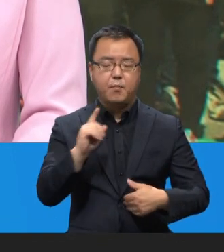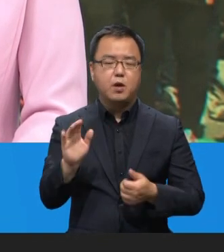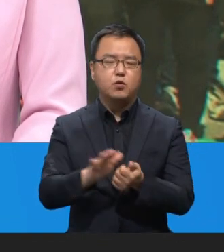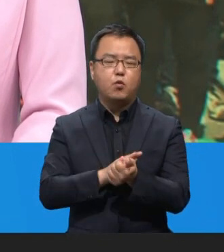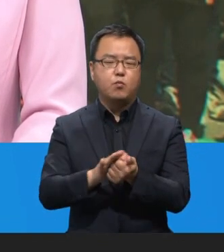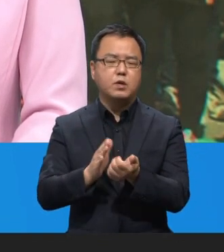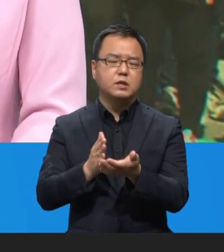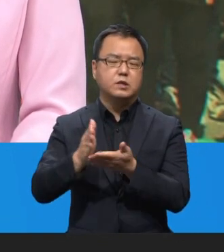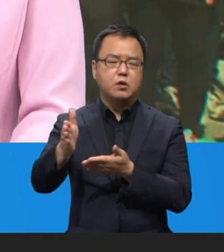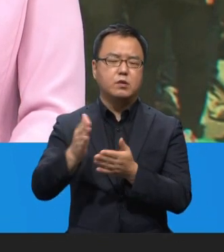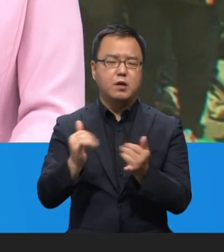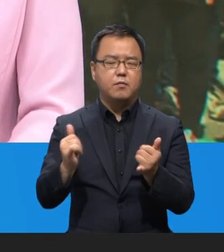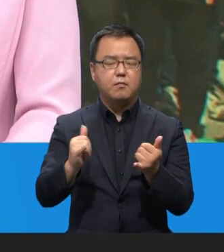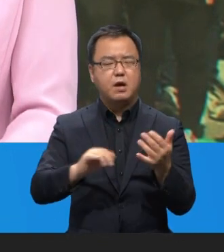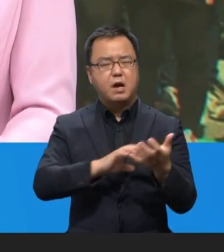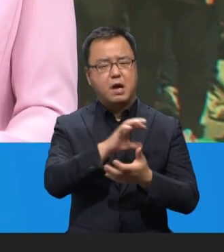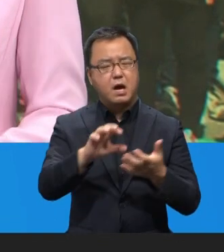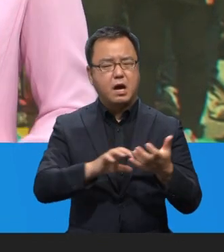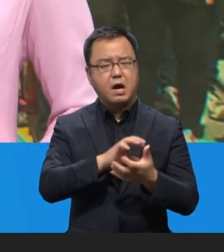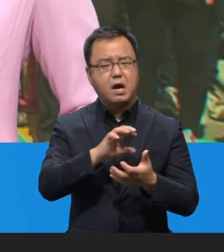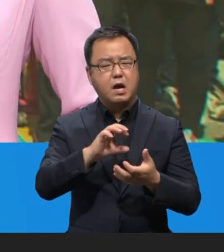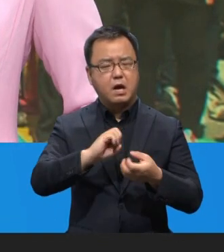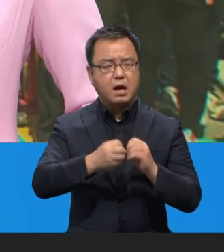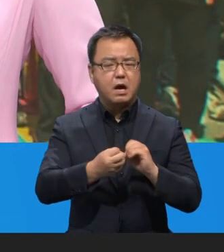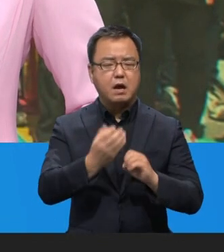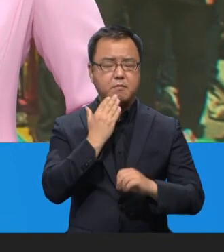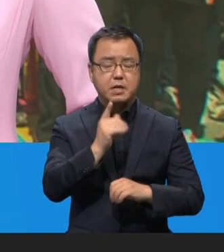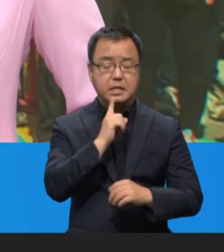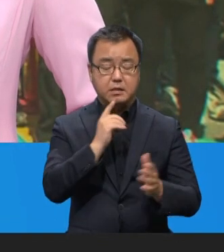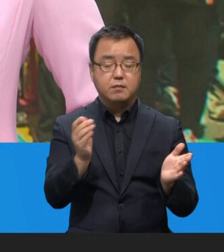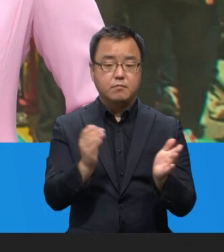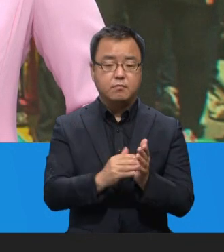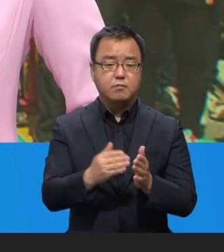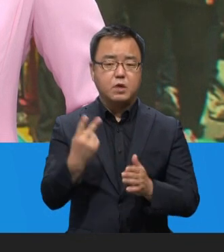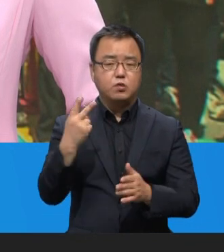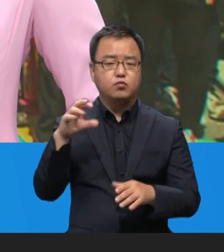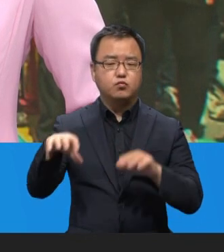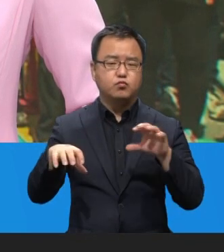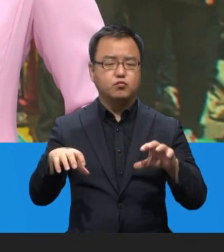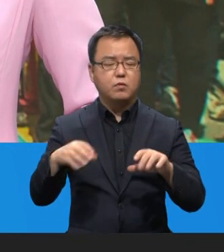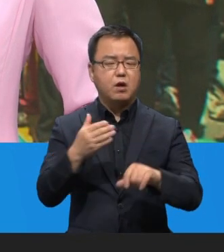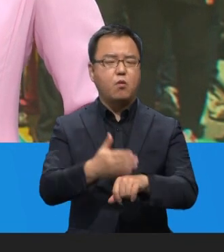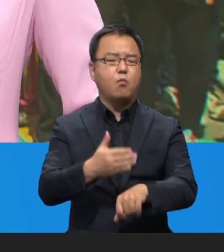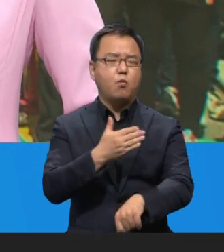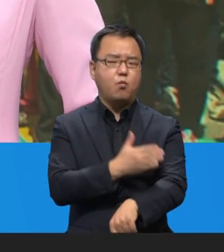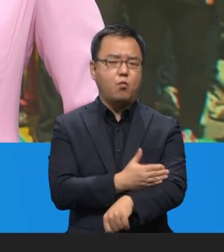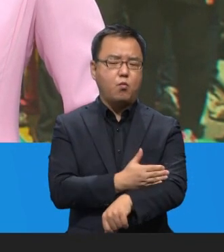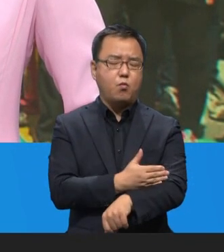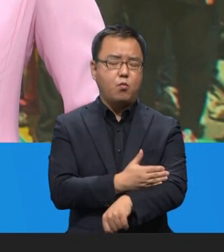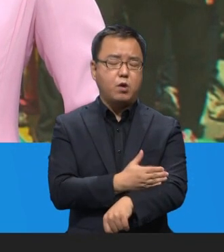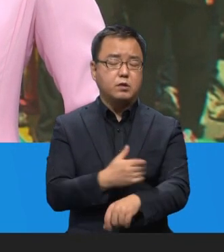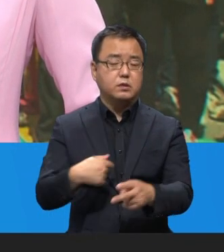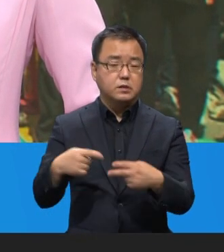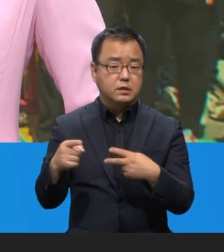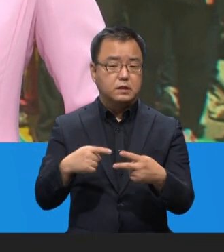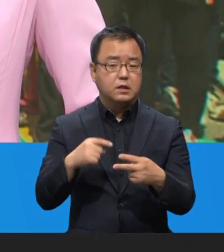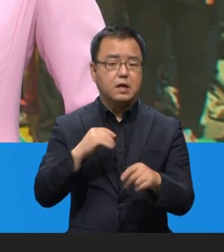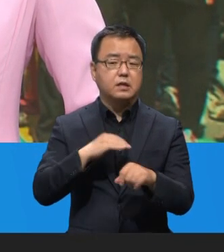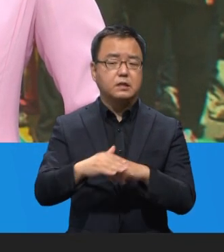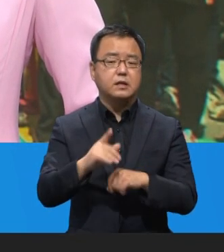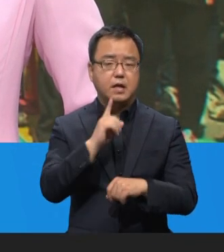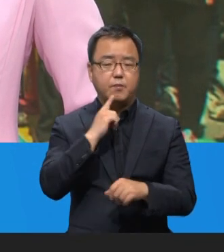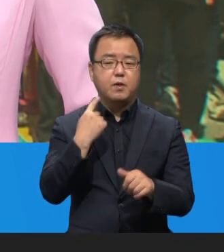파행 운영을 우려하고 있는데요 실제로는 양쪽 모두가 지나친 확대해석 이런 평가도 나옵니다 황 대우